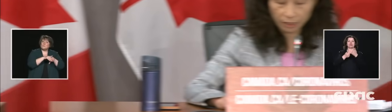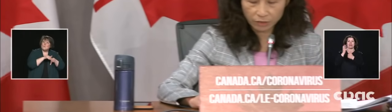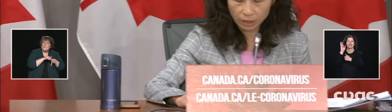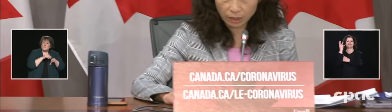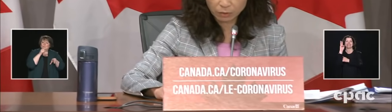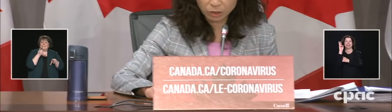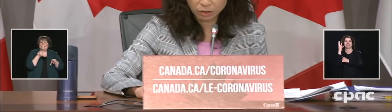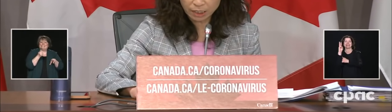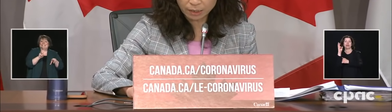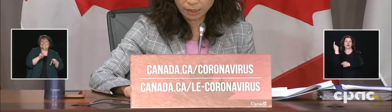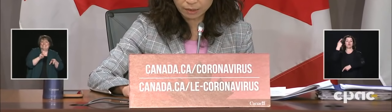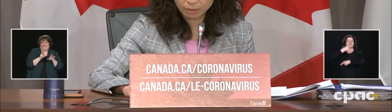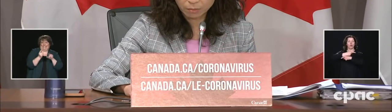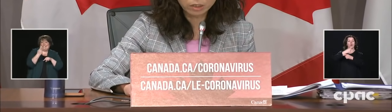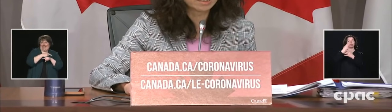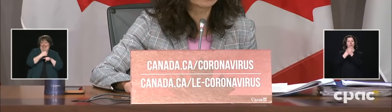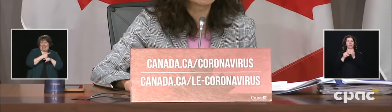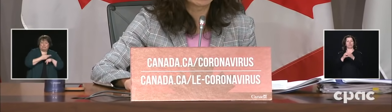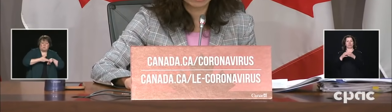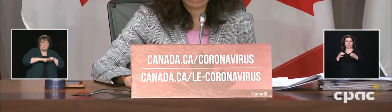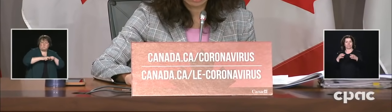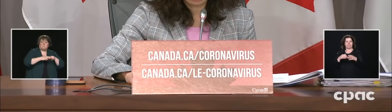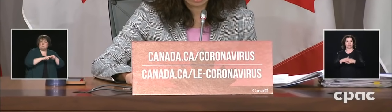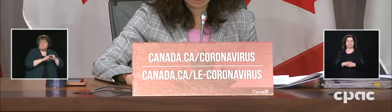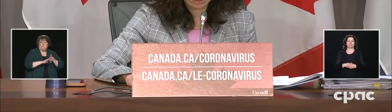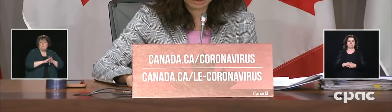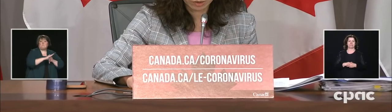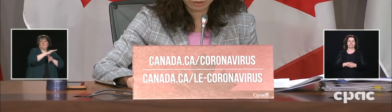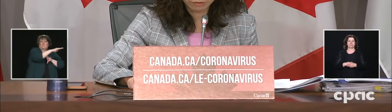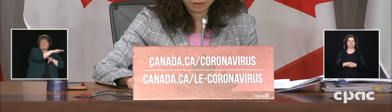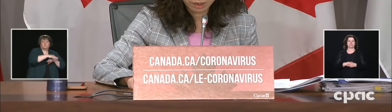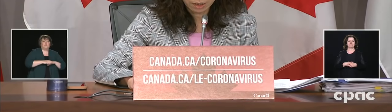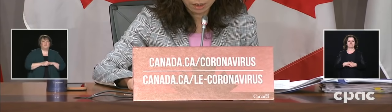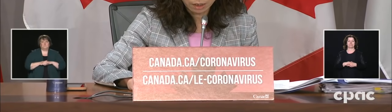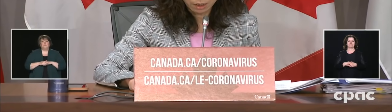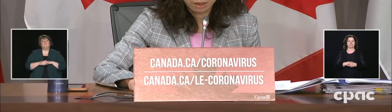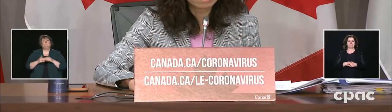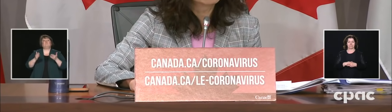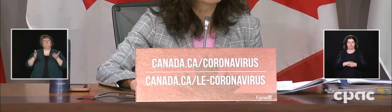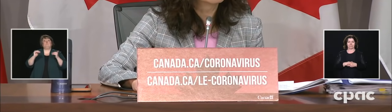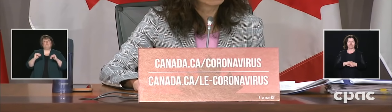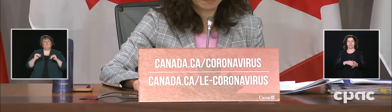Slide 11, now we're looking at some modeling scenarios. Slide 12.